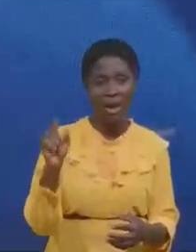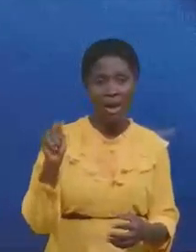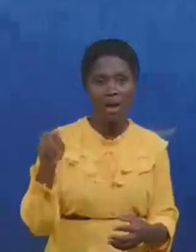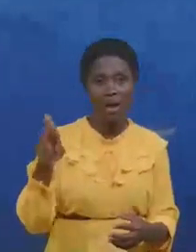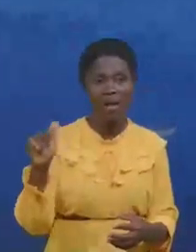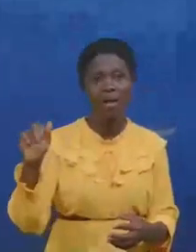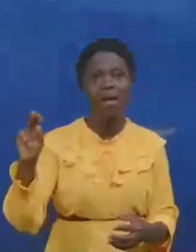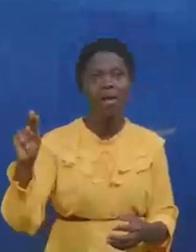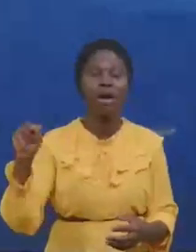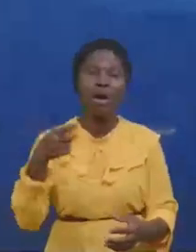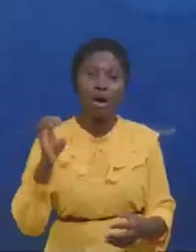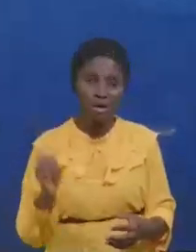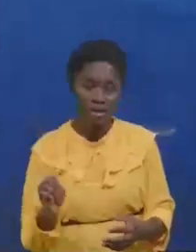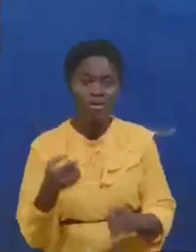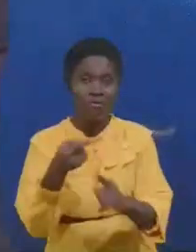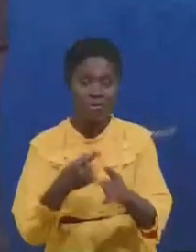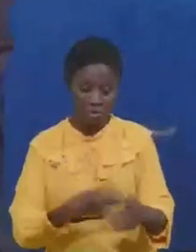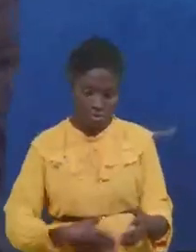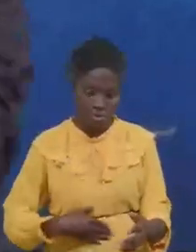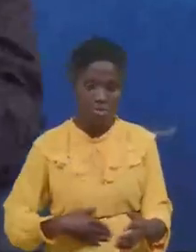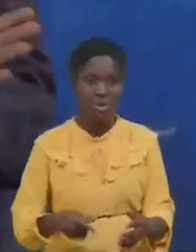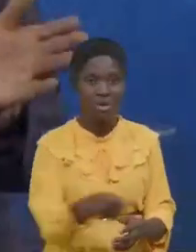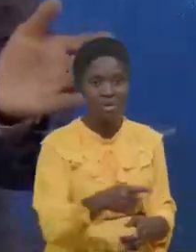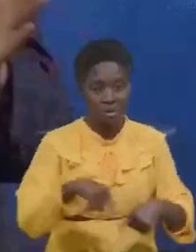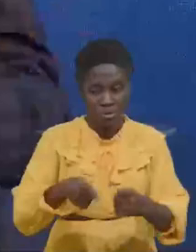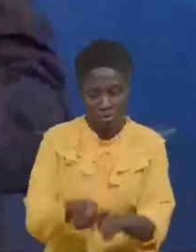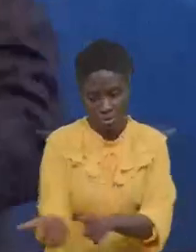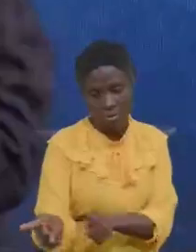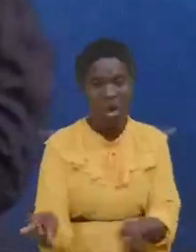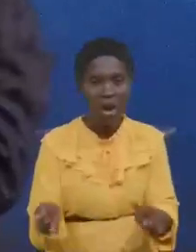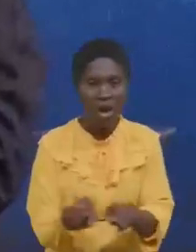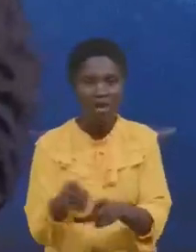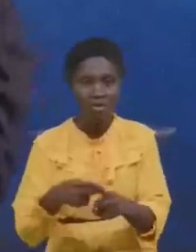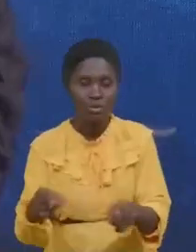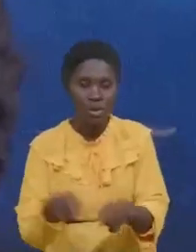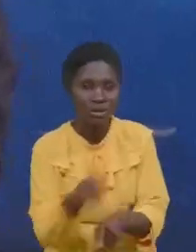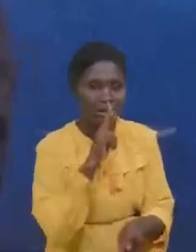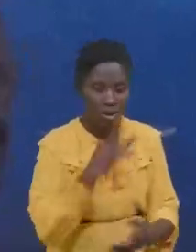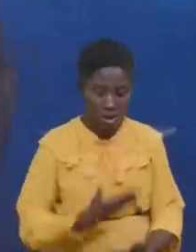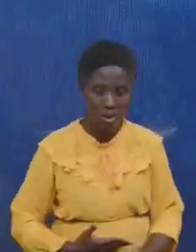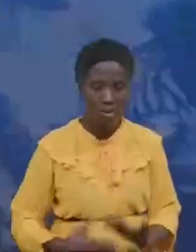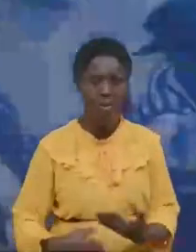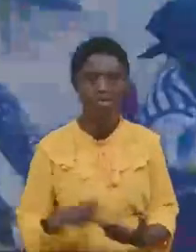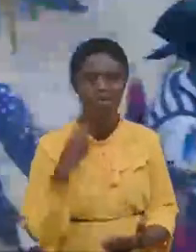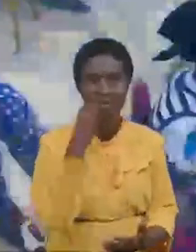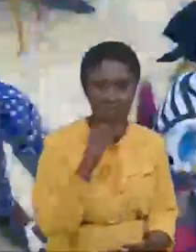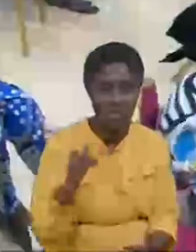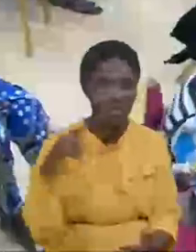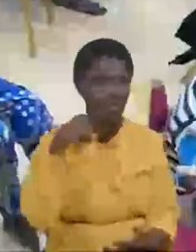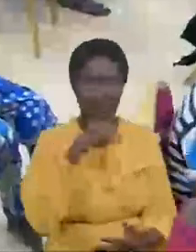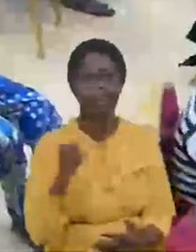sein maternel. Les menteurs s'égarent au sortir du ventre de leur mère.